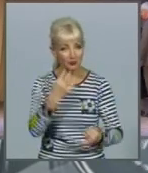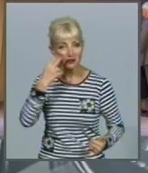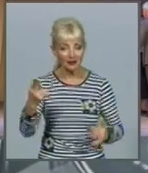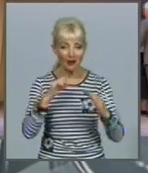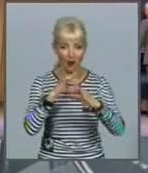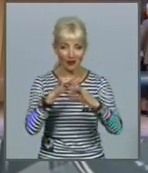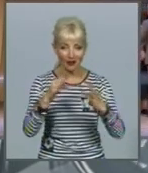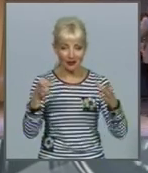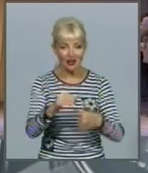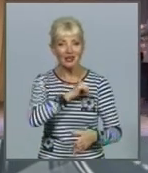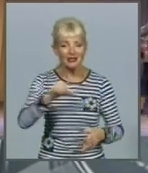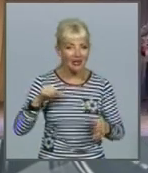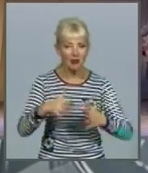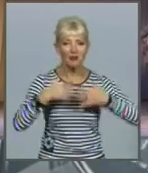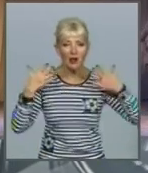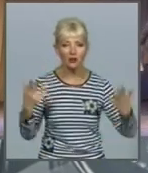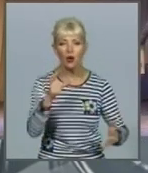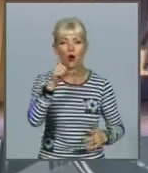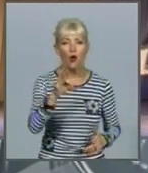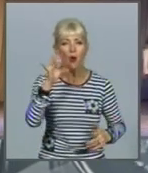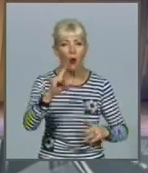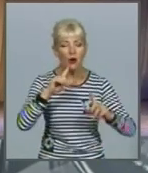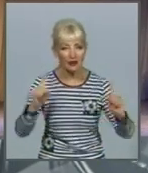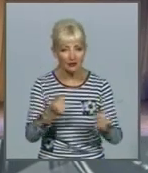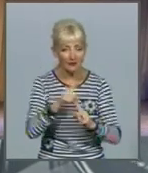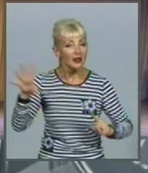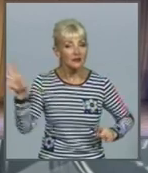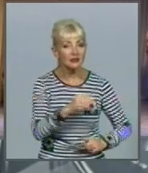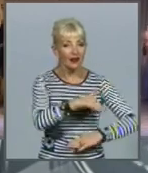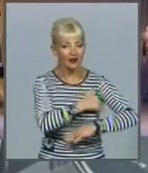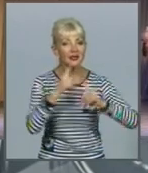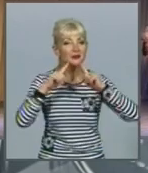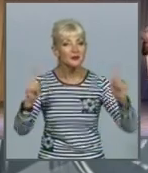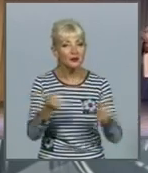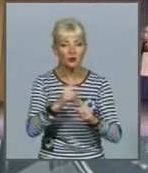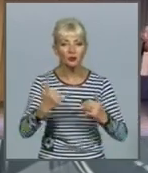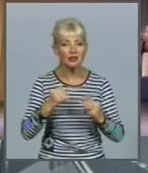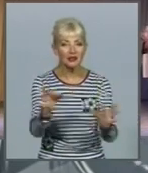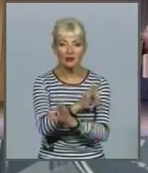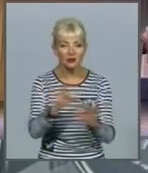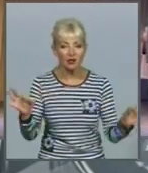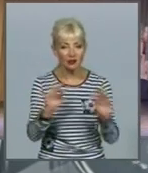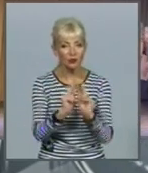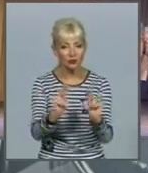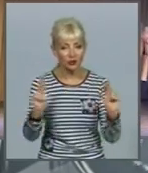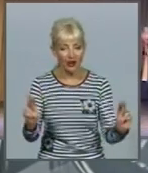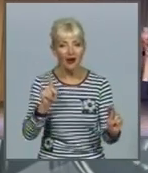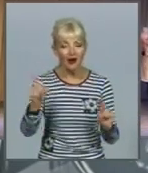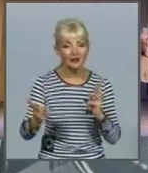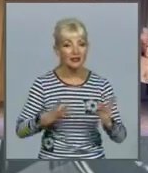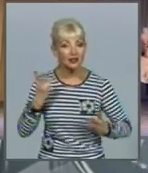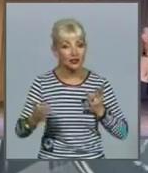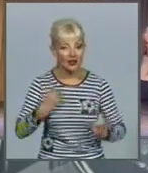найбільший хор, тому що всі хочуть петь пісню. У нас замечательные учителя, вони зажигають своїм творчеством,